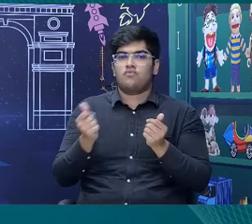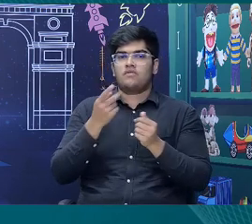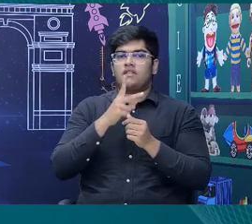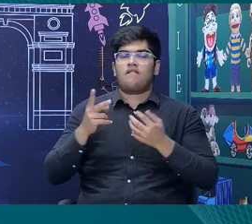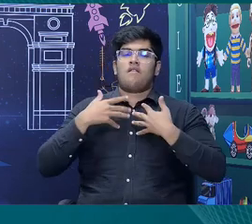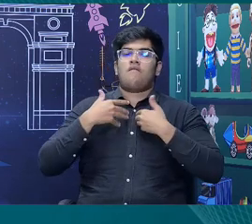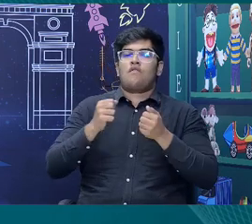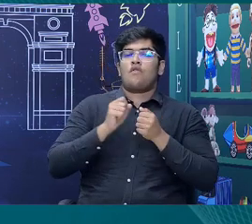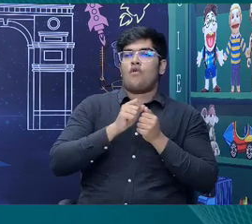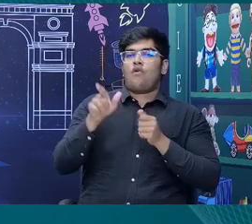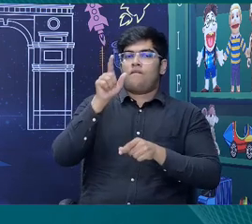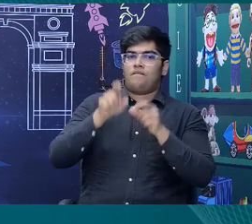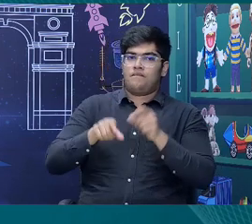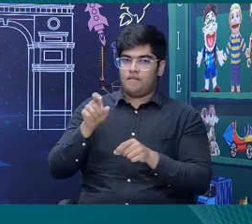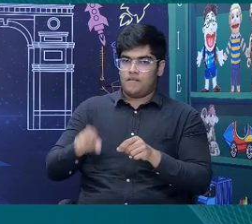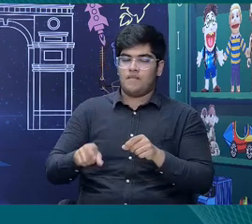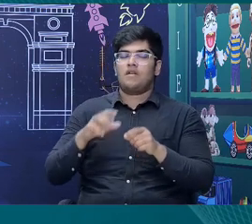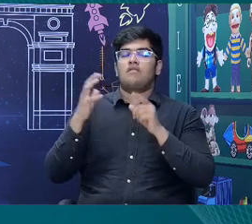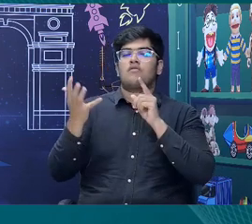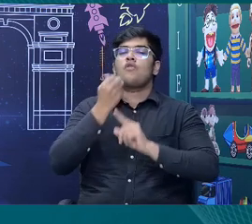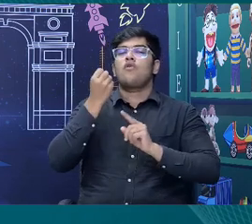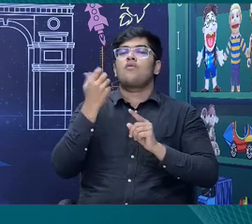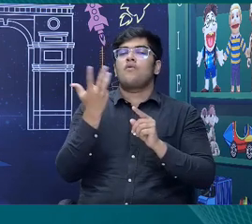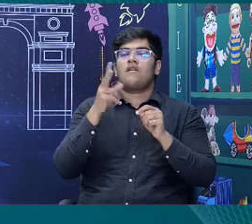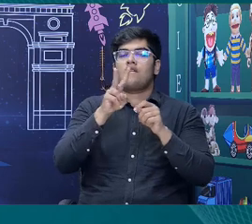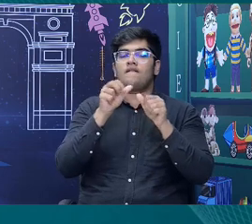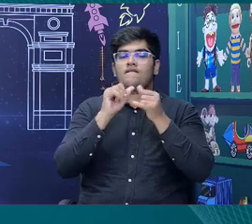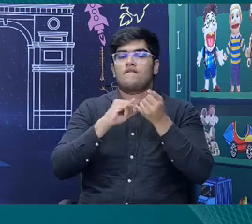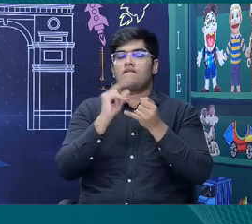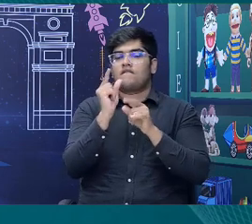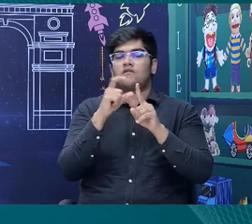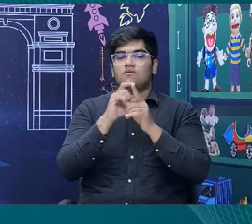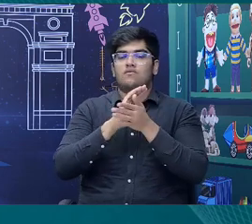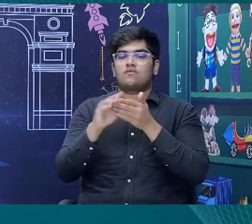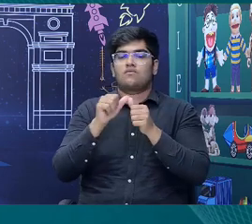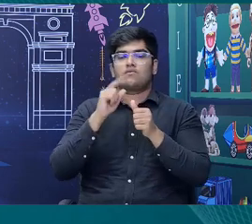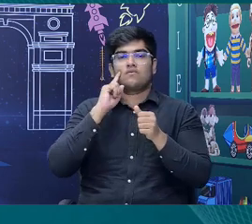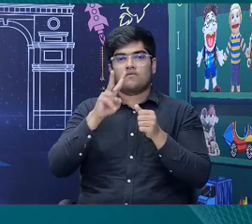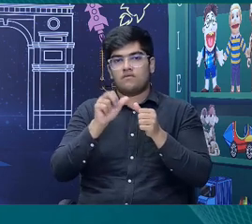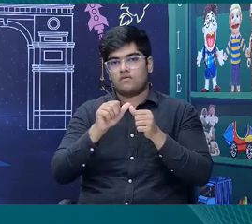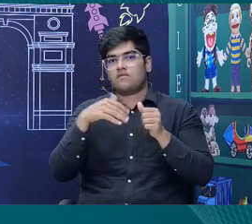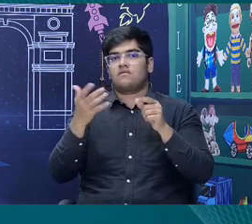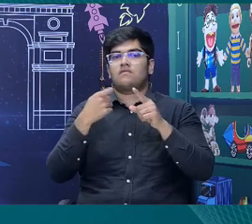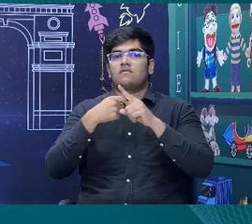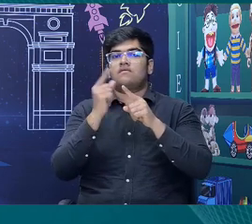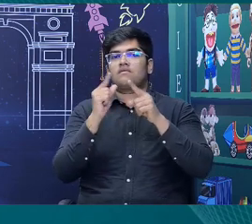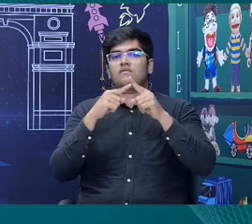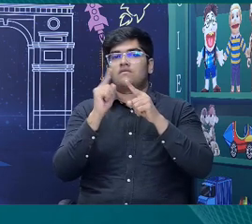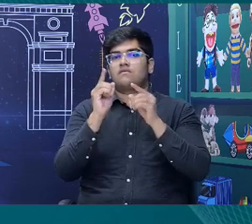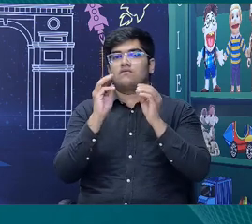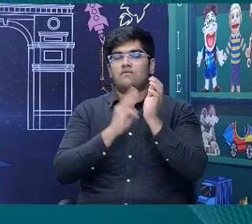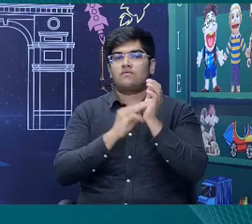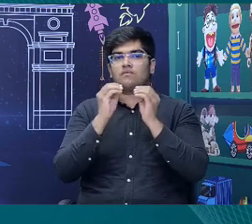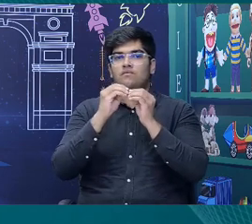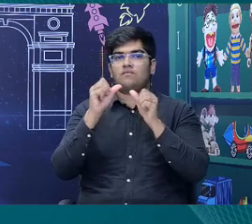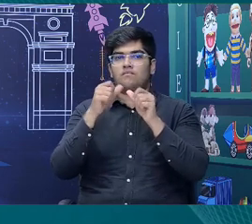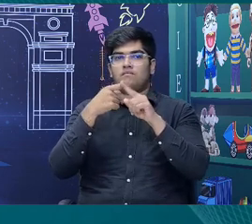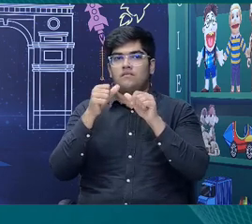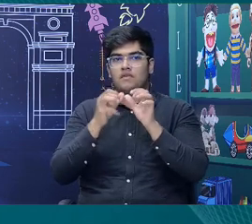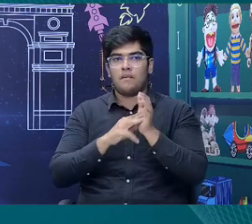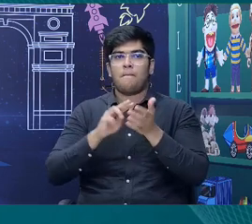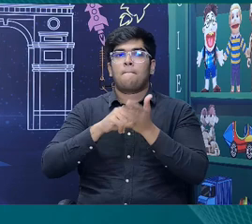द वेल बीइंग ऑफ ऑल एंड इन डूइंग सो मेनिफेस्ट द ट्रू स्पिरिट ऑफ वसुधैव कुटुम कुम और द वर्ल्ड इज वन